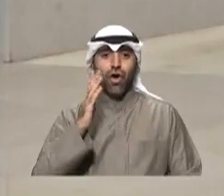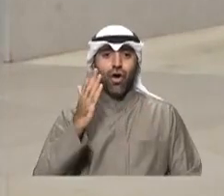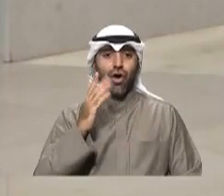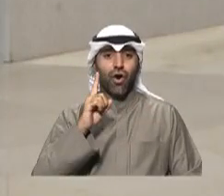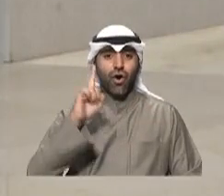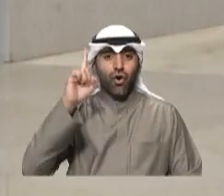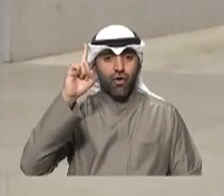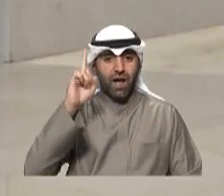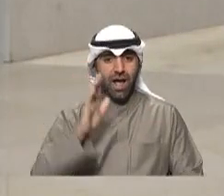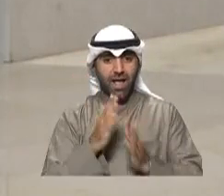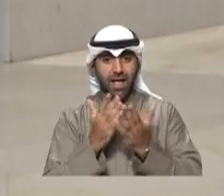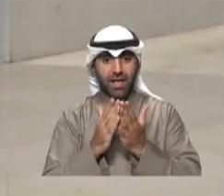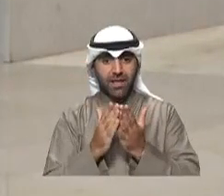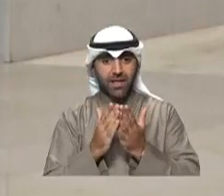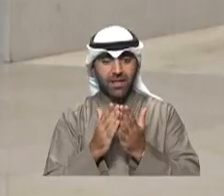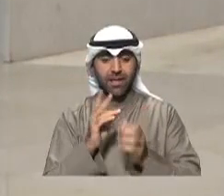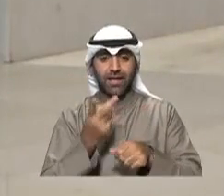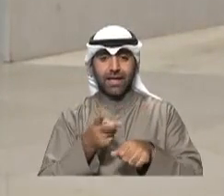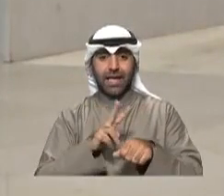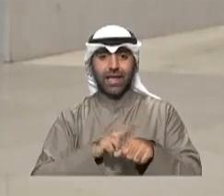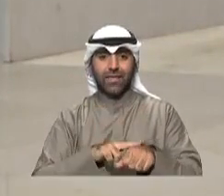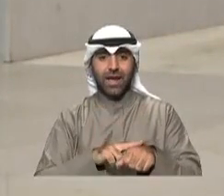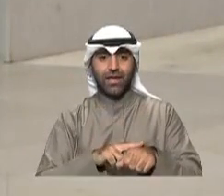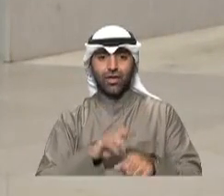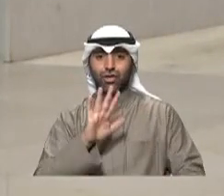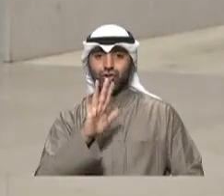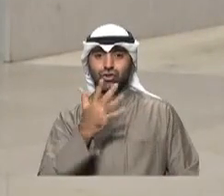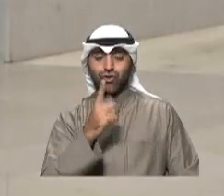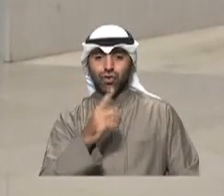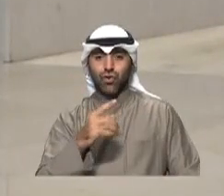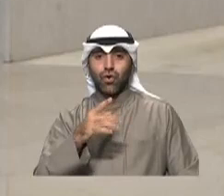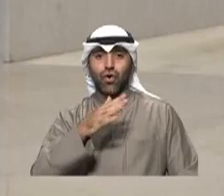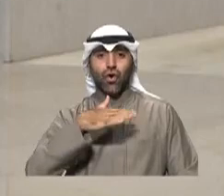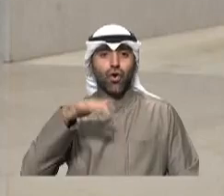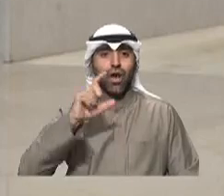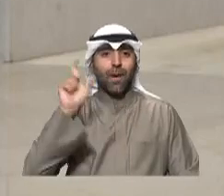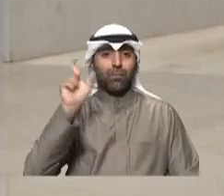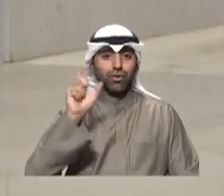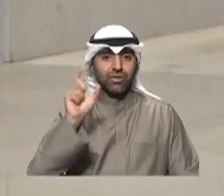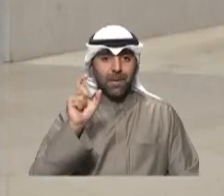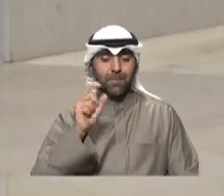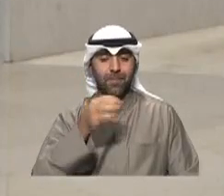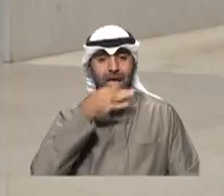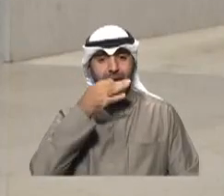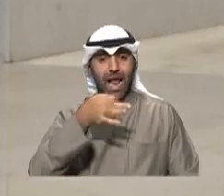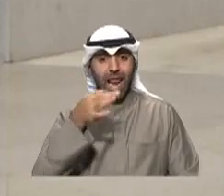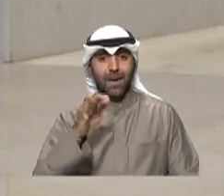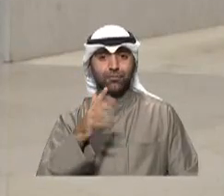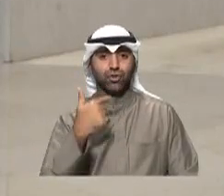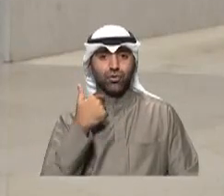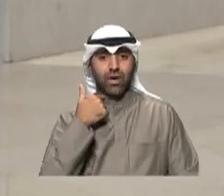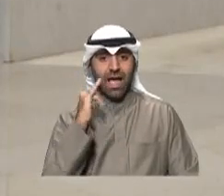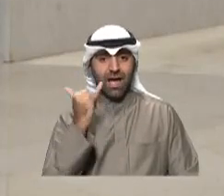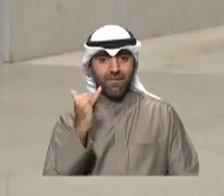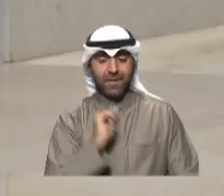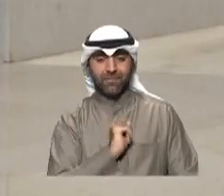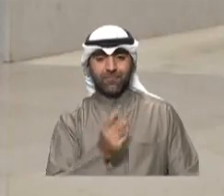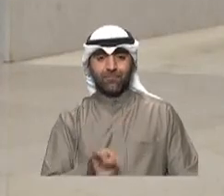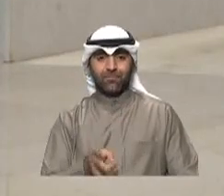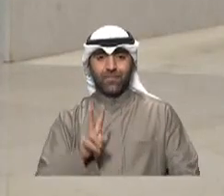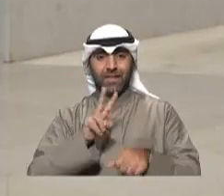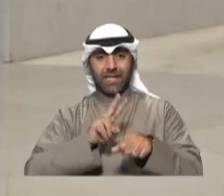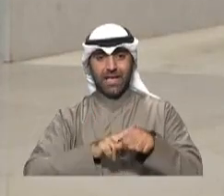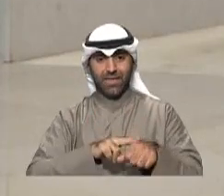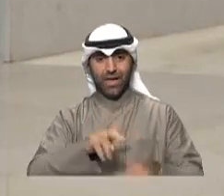الوطن يرحب بالجميع في هذه الفعاليه التي تتضمن مجموعه من الانشطه همم